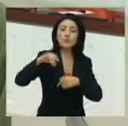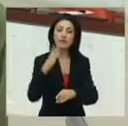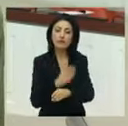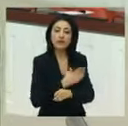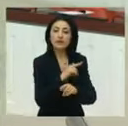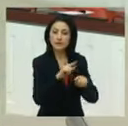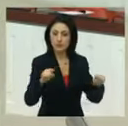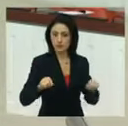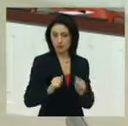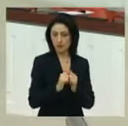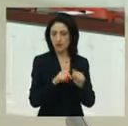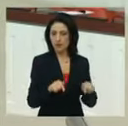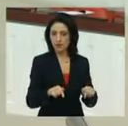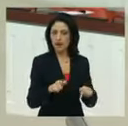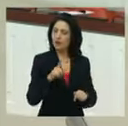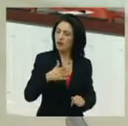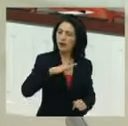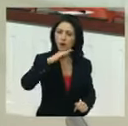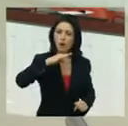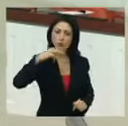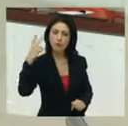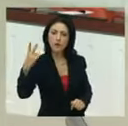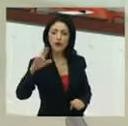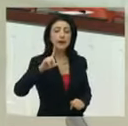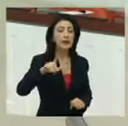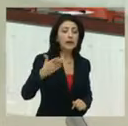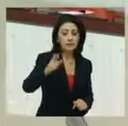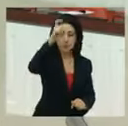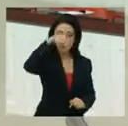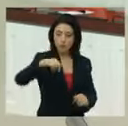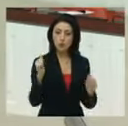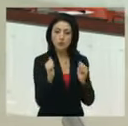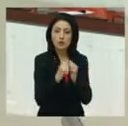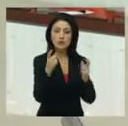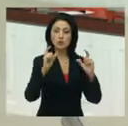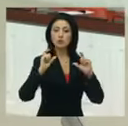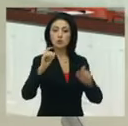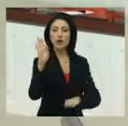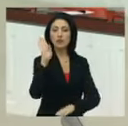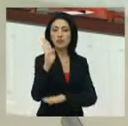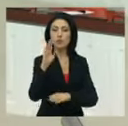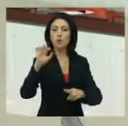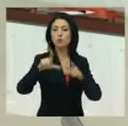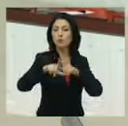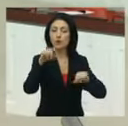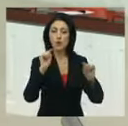birliği. Gerek Avrupa'da, gerekse Türkiye'de bu birlik bir sosyal demokrasi